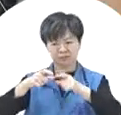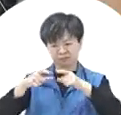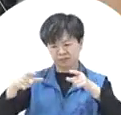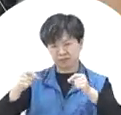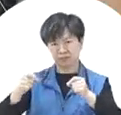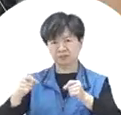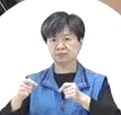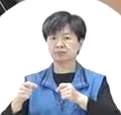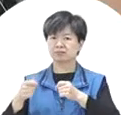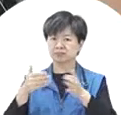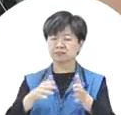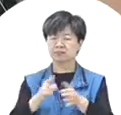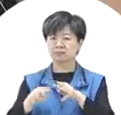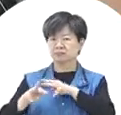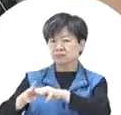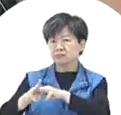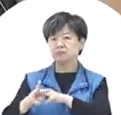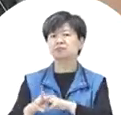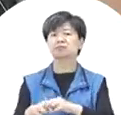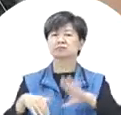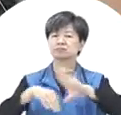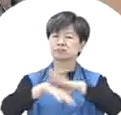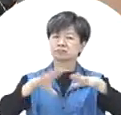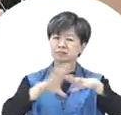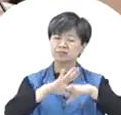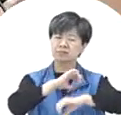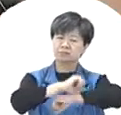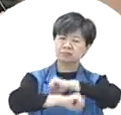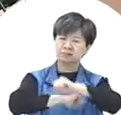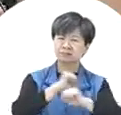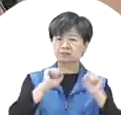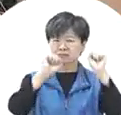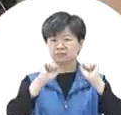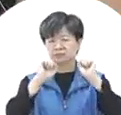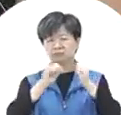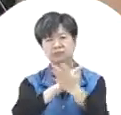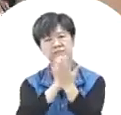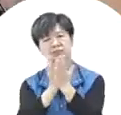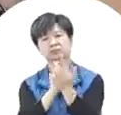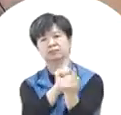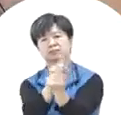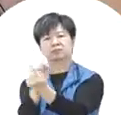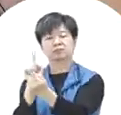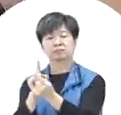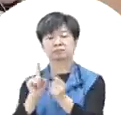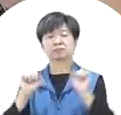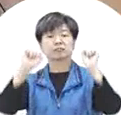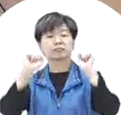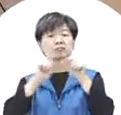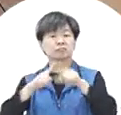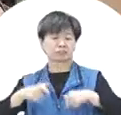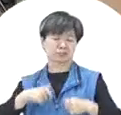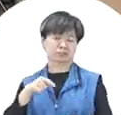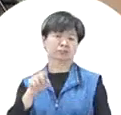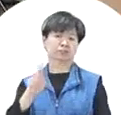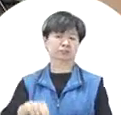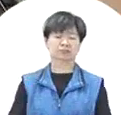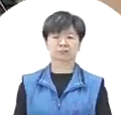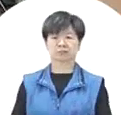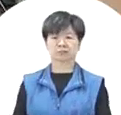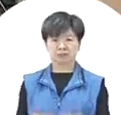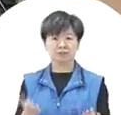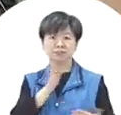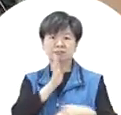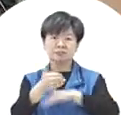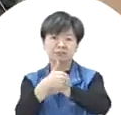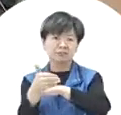在我们行的部分跟文康啦，就是像国民运动中心啊，挂对的文康。 我们也没有好，是在我们文康，我们国民运动中心也没有啊。